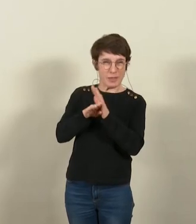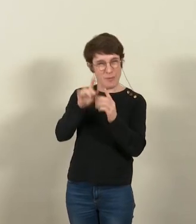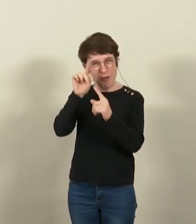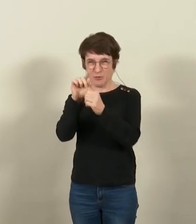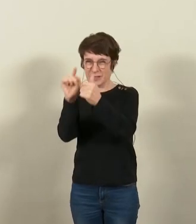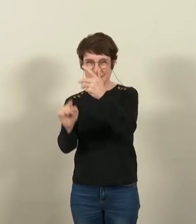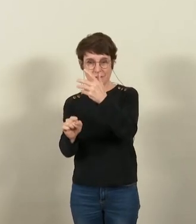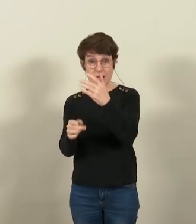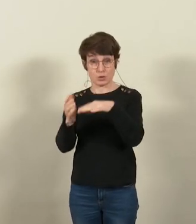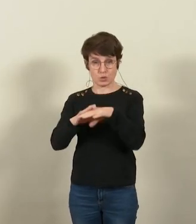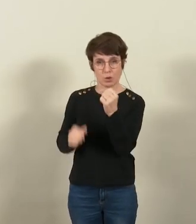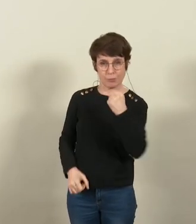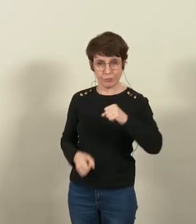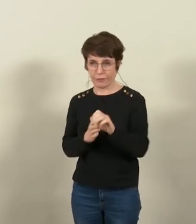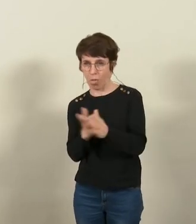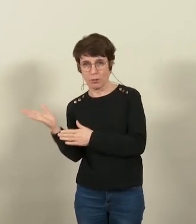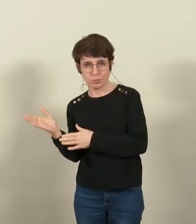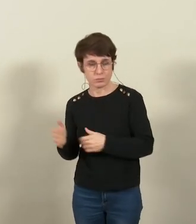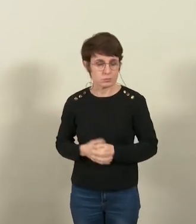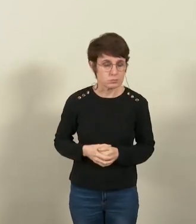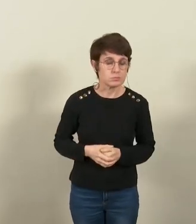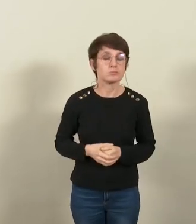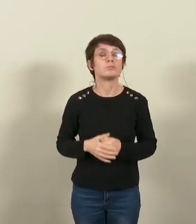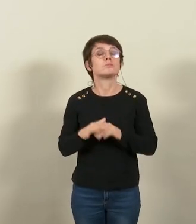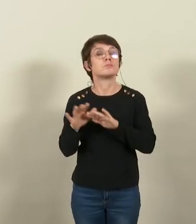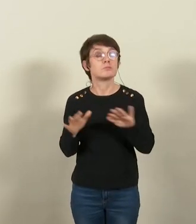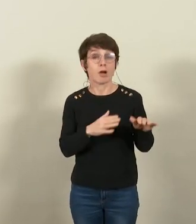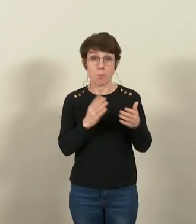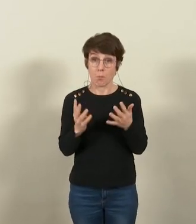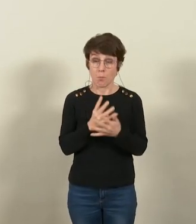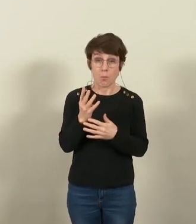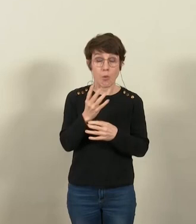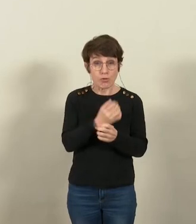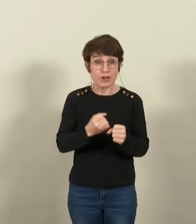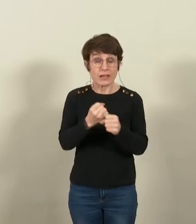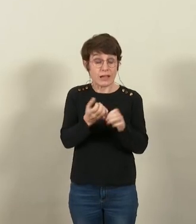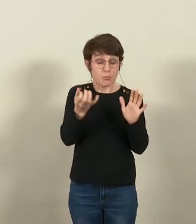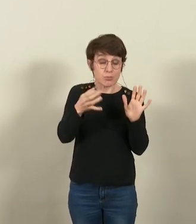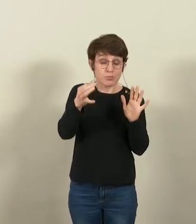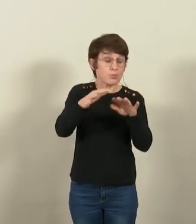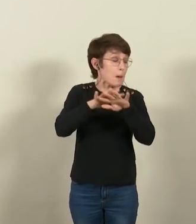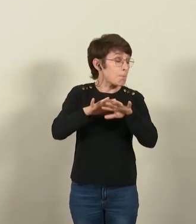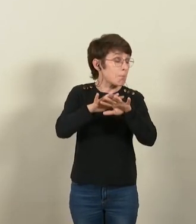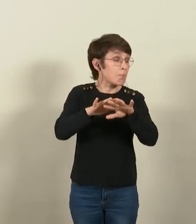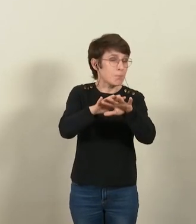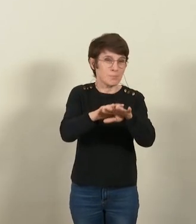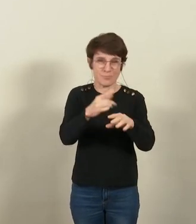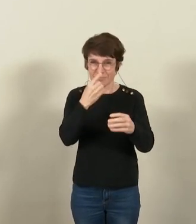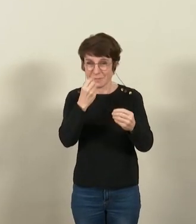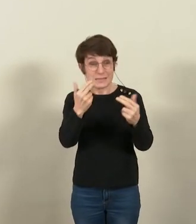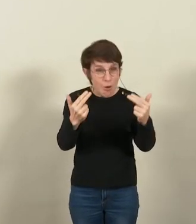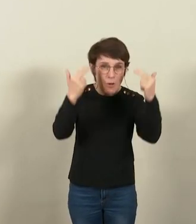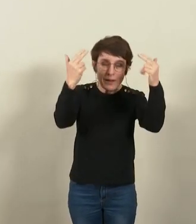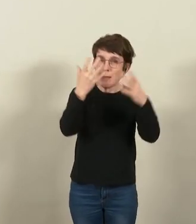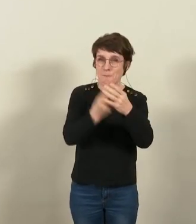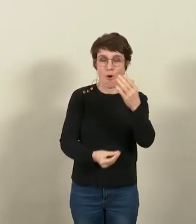on y reviendra dans d'autres débats ce projet monté dans l'opacité manque d'audace il ne va pas revaloriser le le quartier